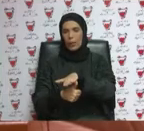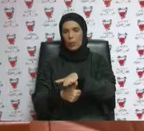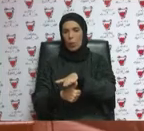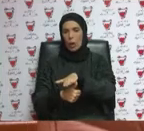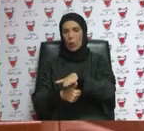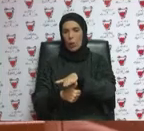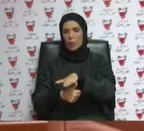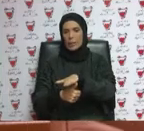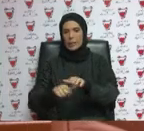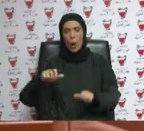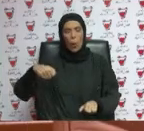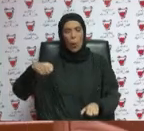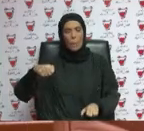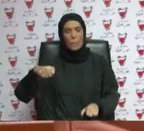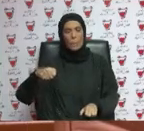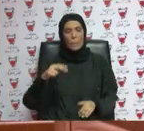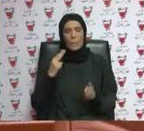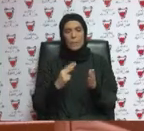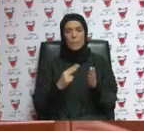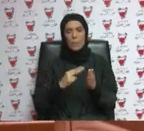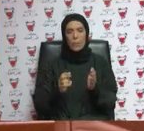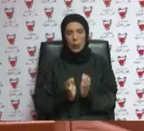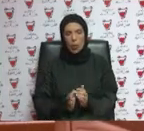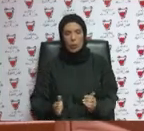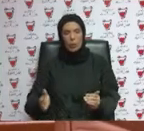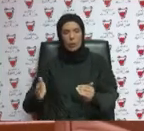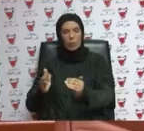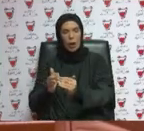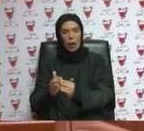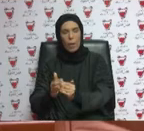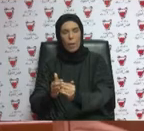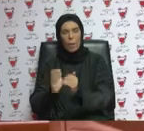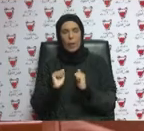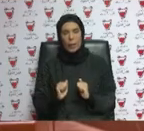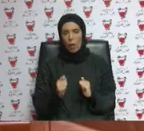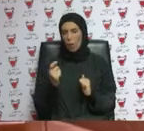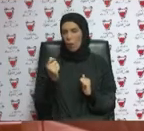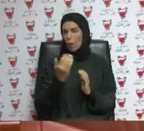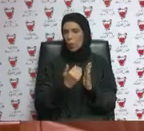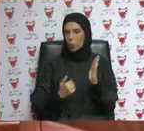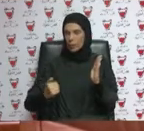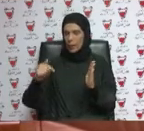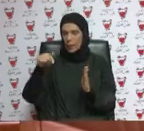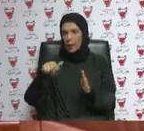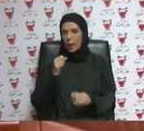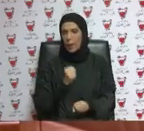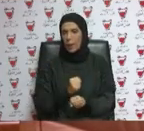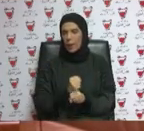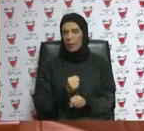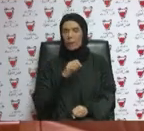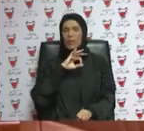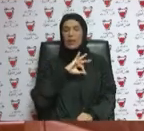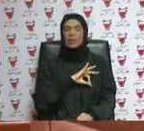تم اتخاذه من حزمة وتم تفعيله وتم الاستفادة